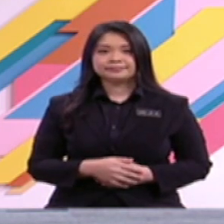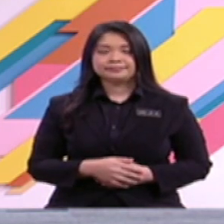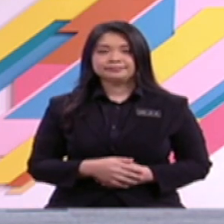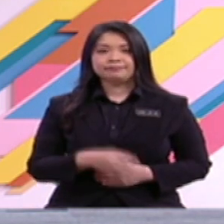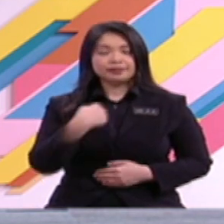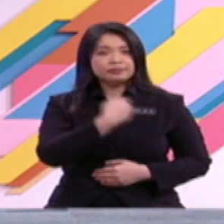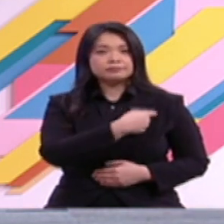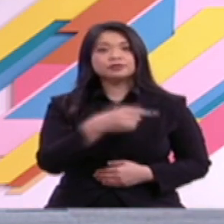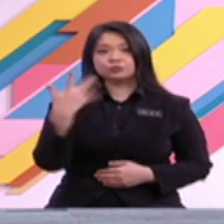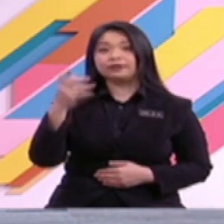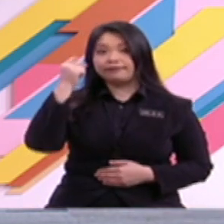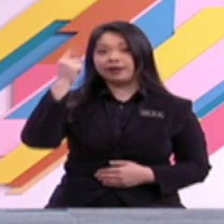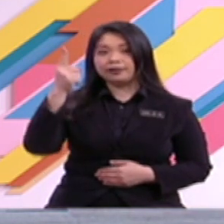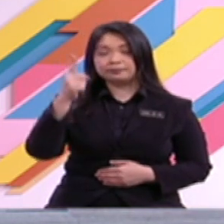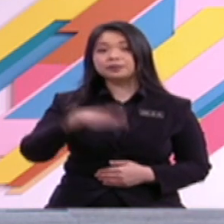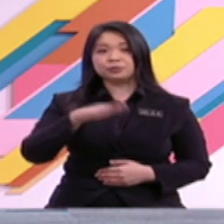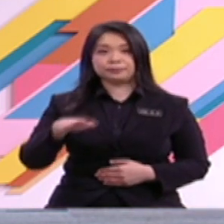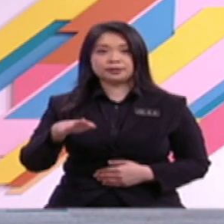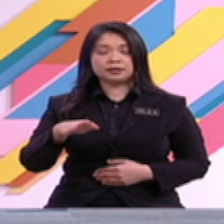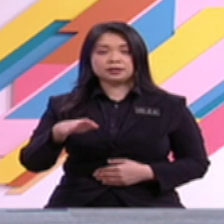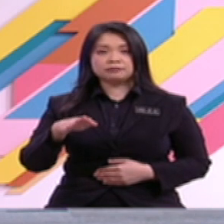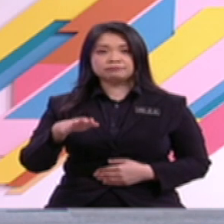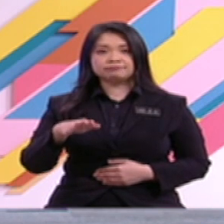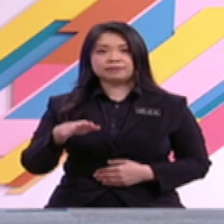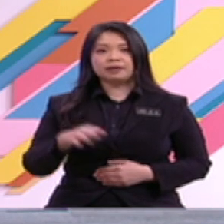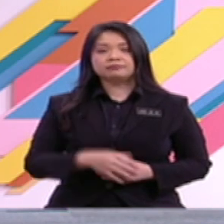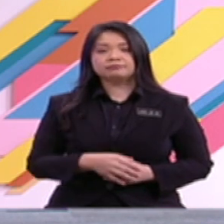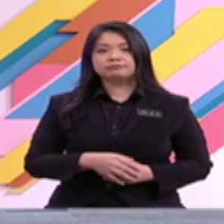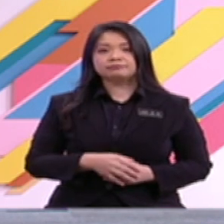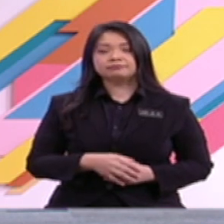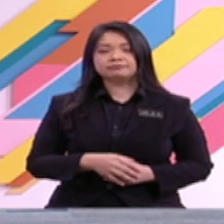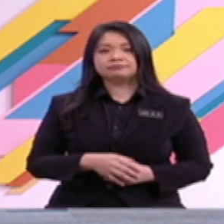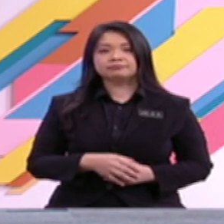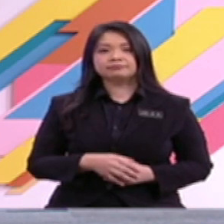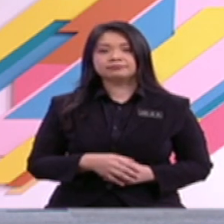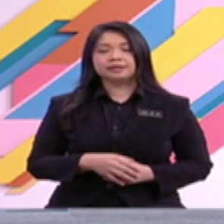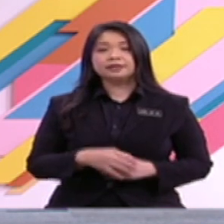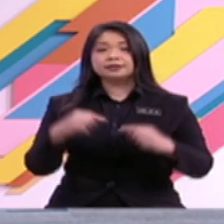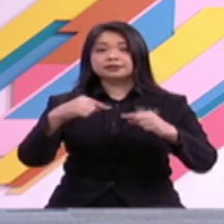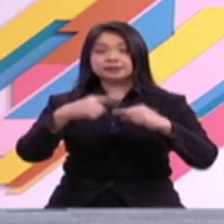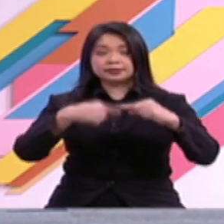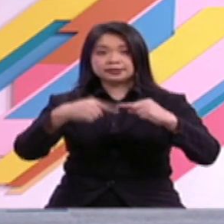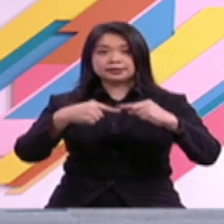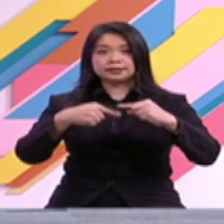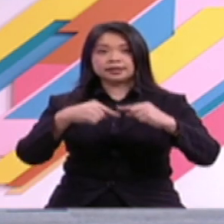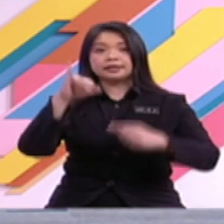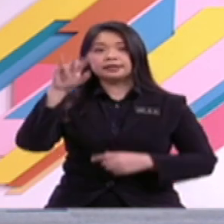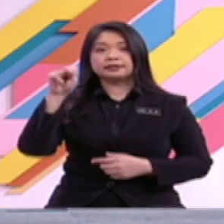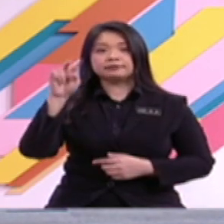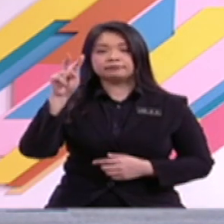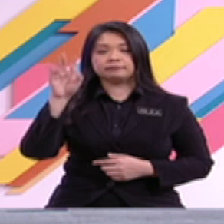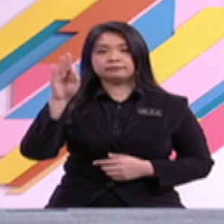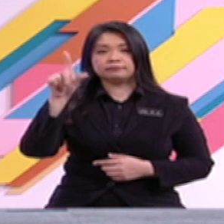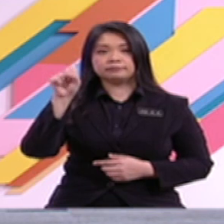khan sudah paham ya Adek di tentang bagaimana inflasi dan deflasi di terhadap Cukai ini perbelanjaan kerajaan